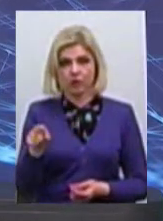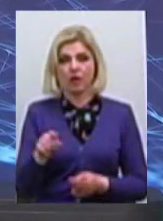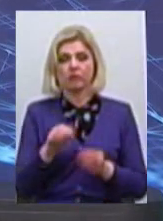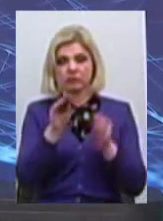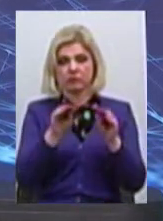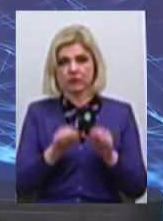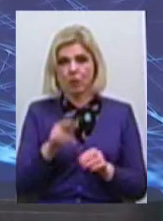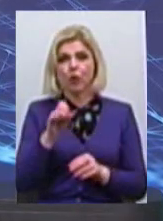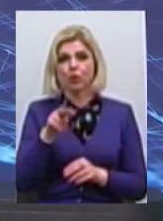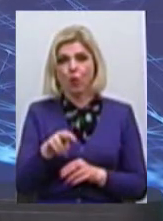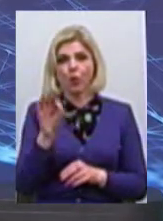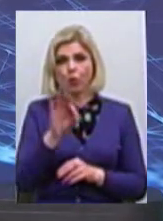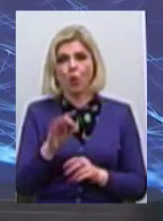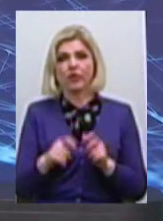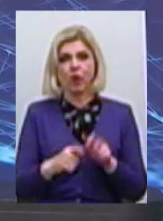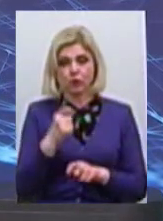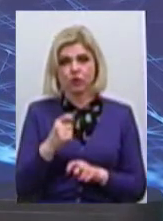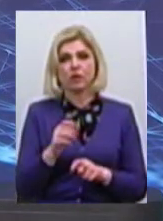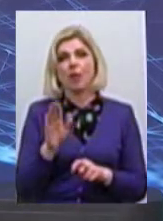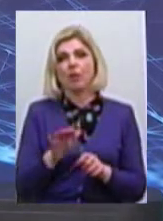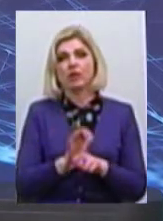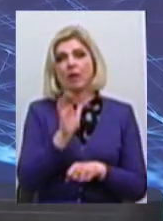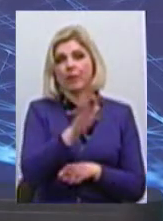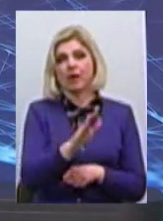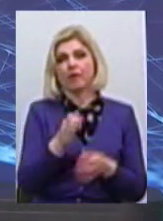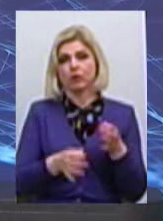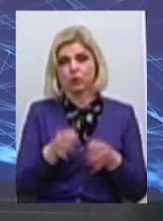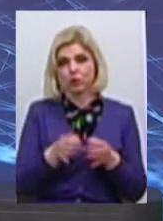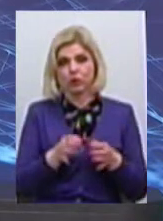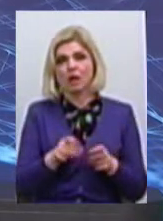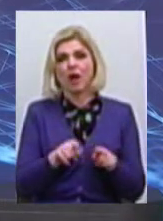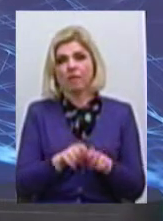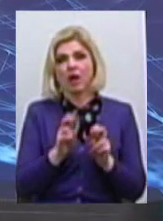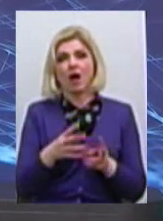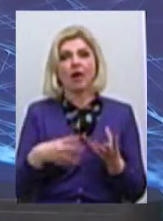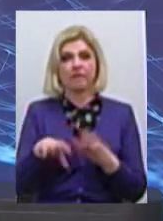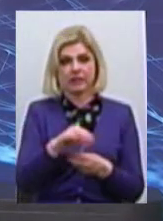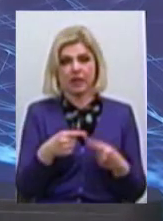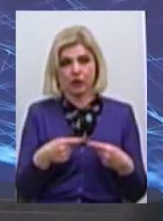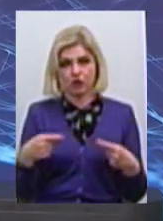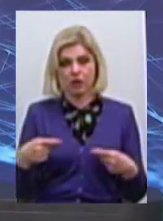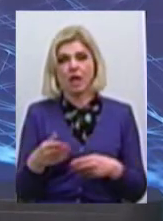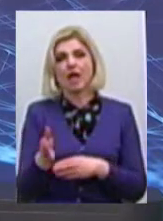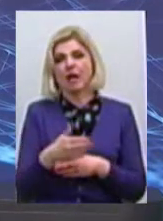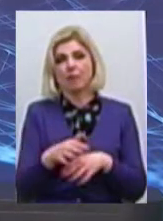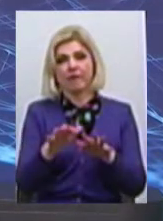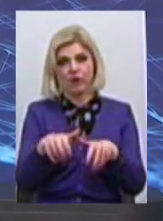про адмінправопорушення, які потім направляються до суду, як і всі інші. Риба